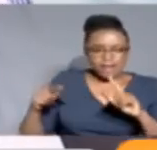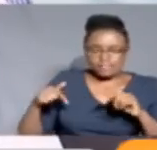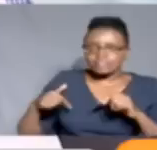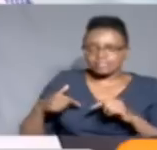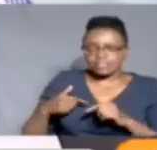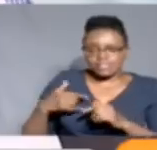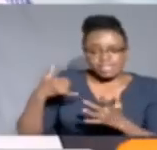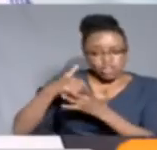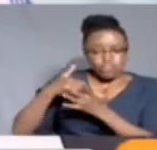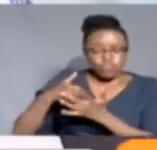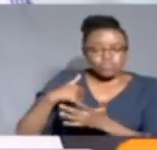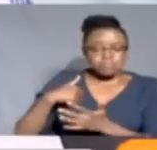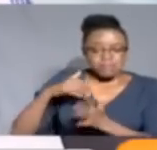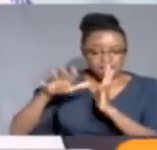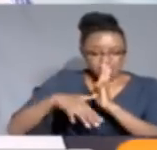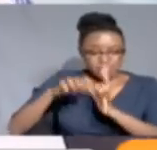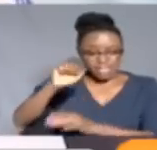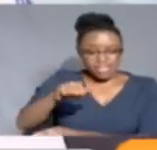inihusu.